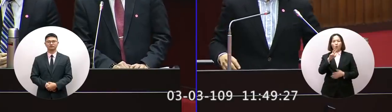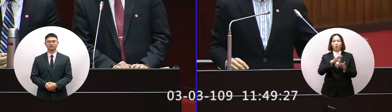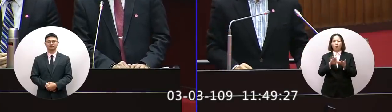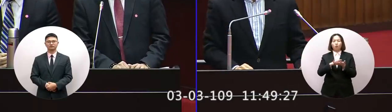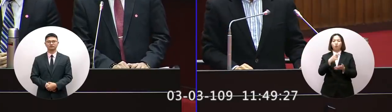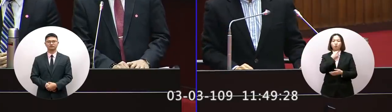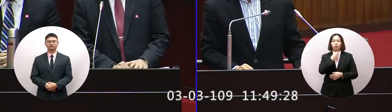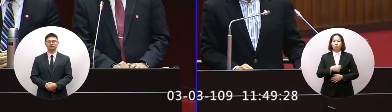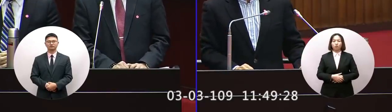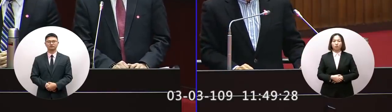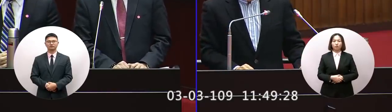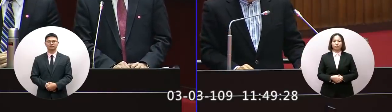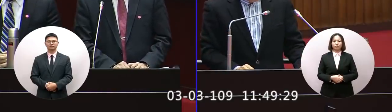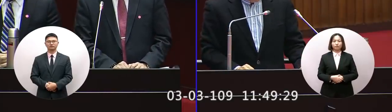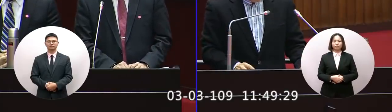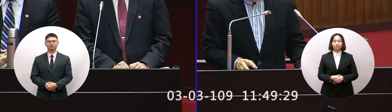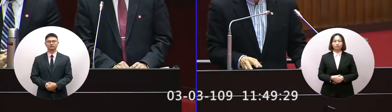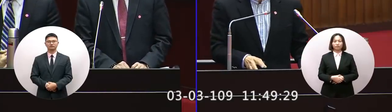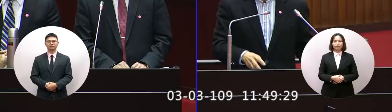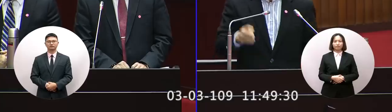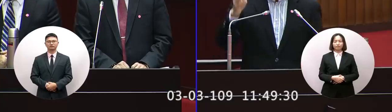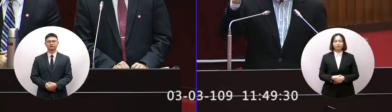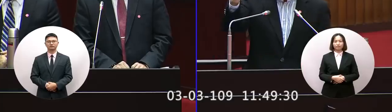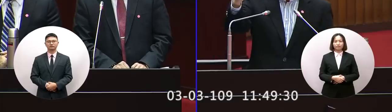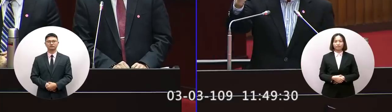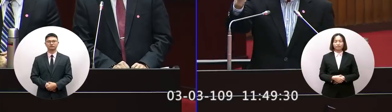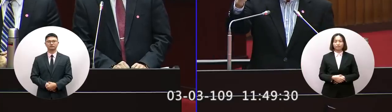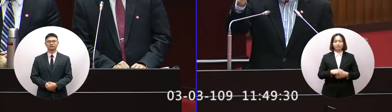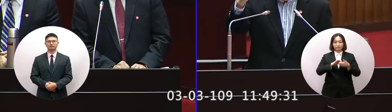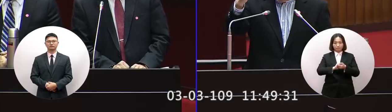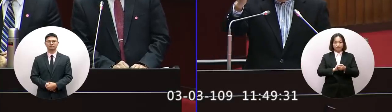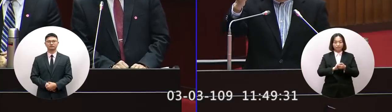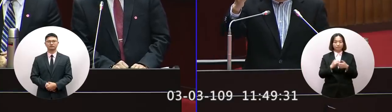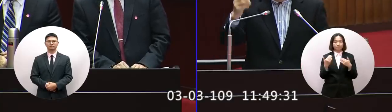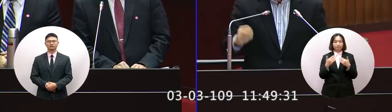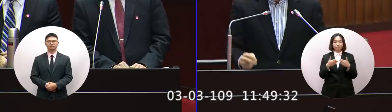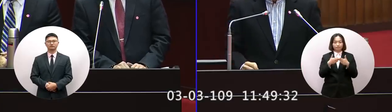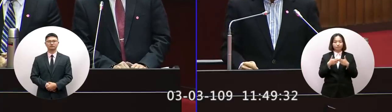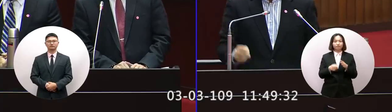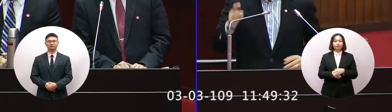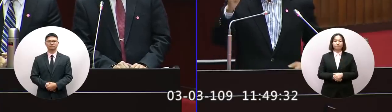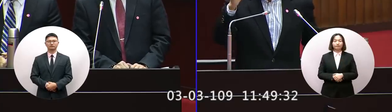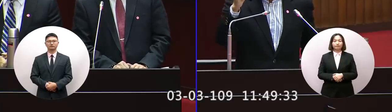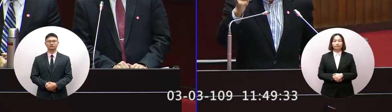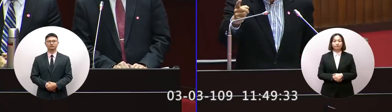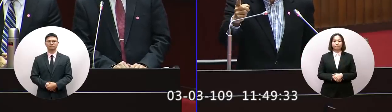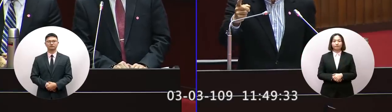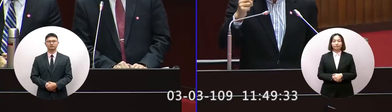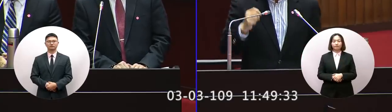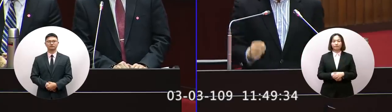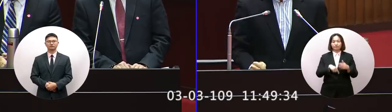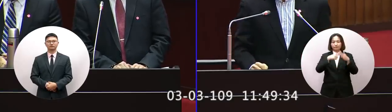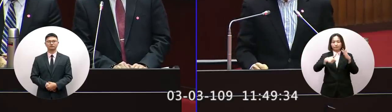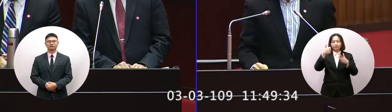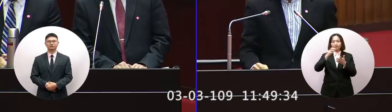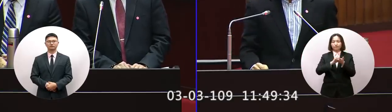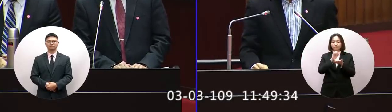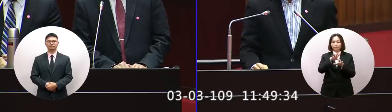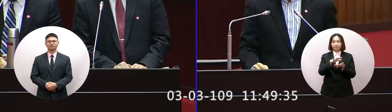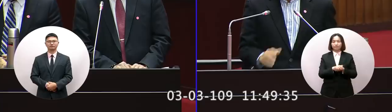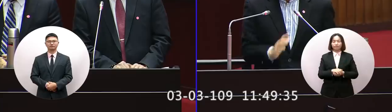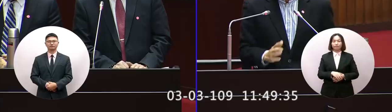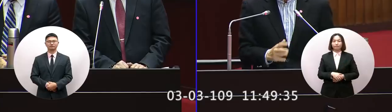呢嘿對不對所以這個確定喔哇這個很重要喔院長跟你報告